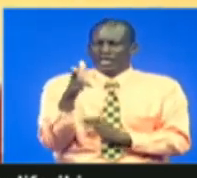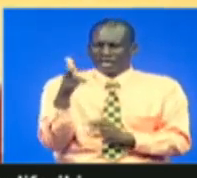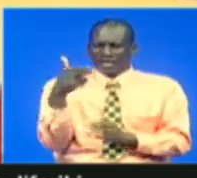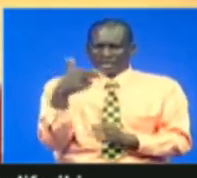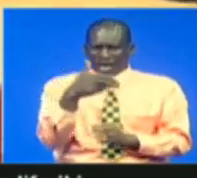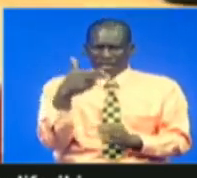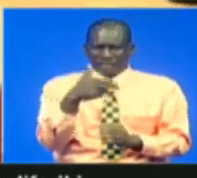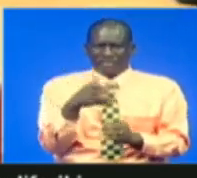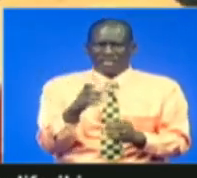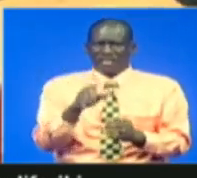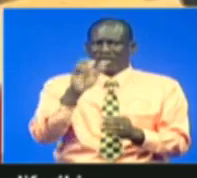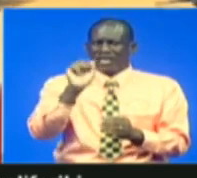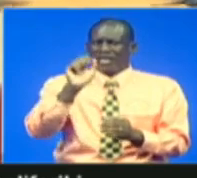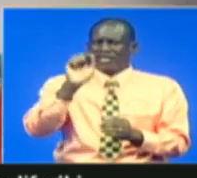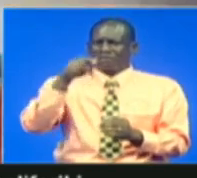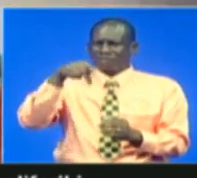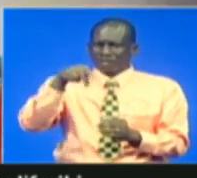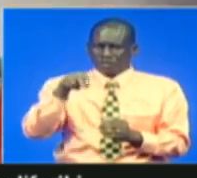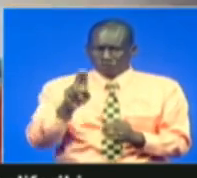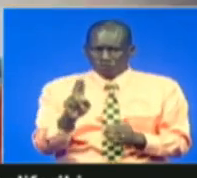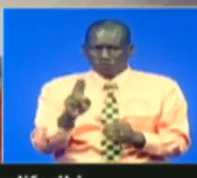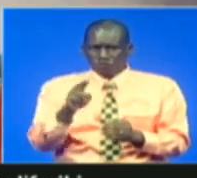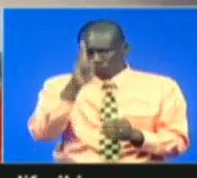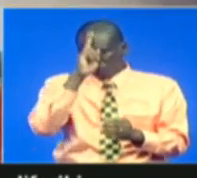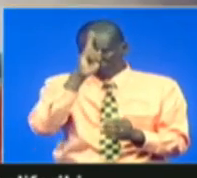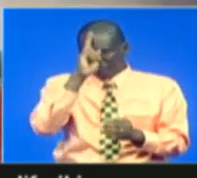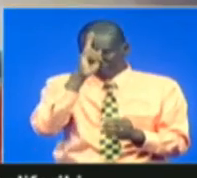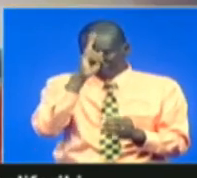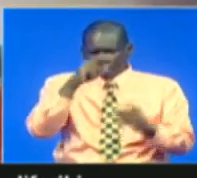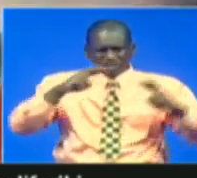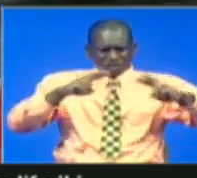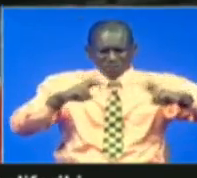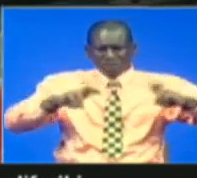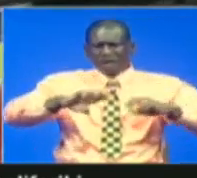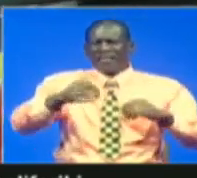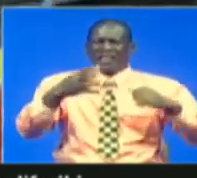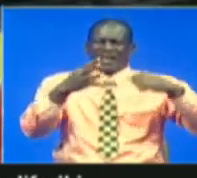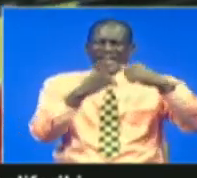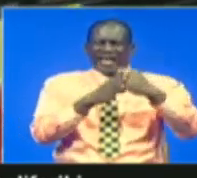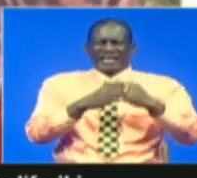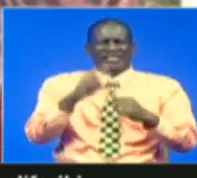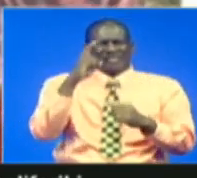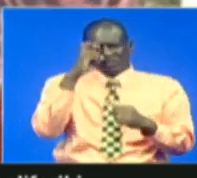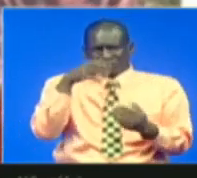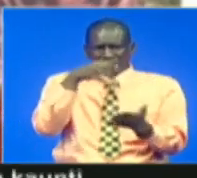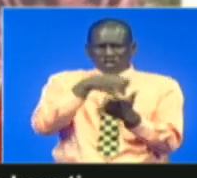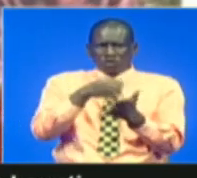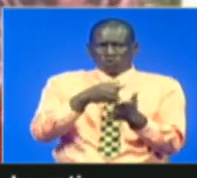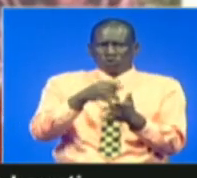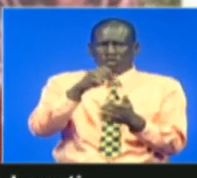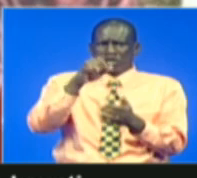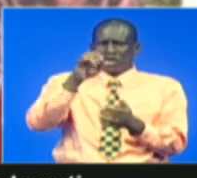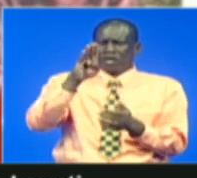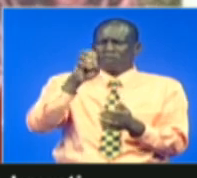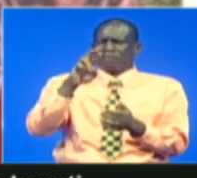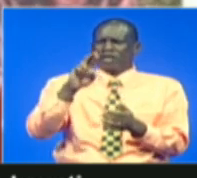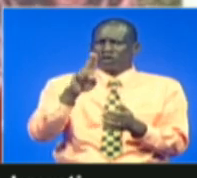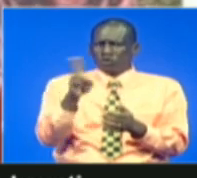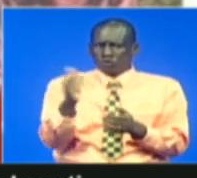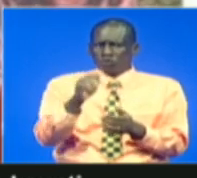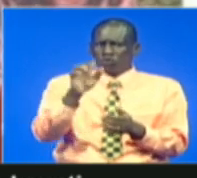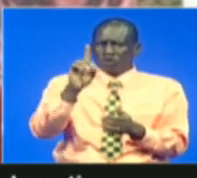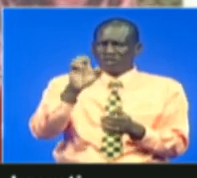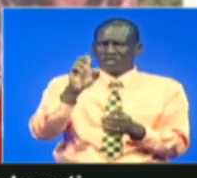maalum cha kukabiliana na ugaidi nchini ATPU kinawasaka washukiwa tisa wakiwemo Boru Abdi Bidu,